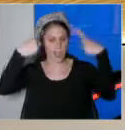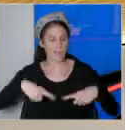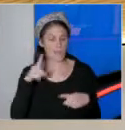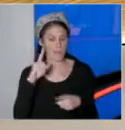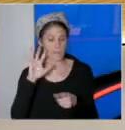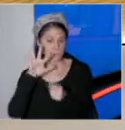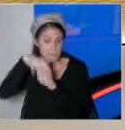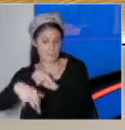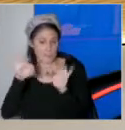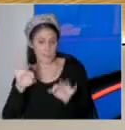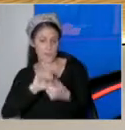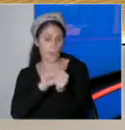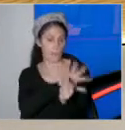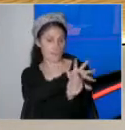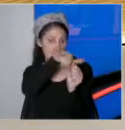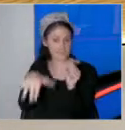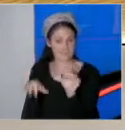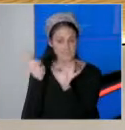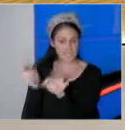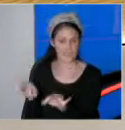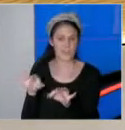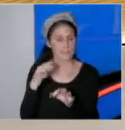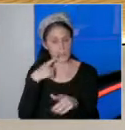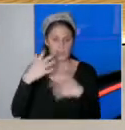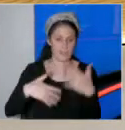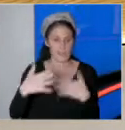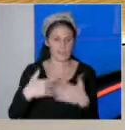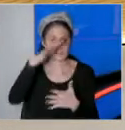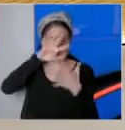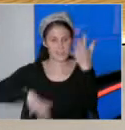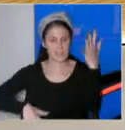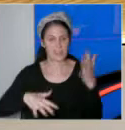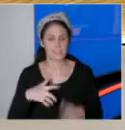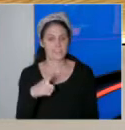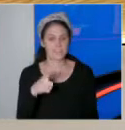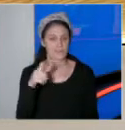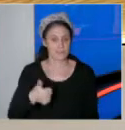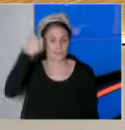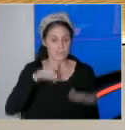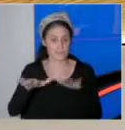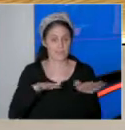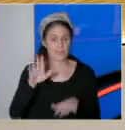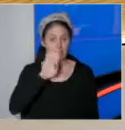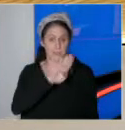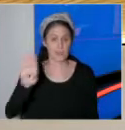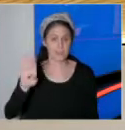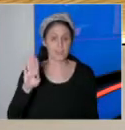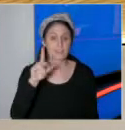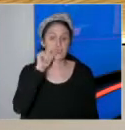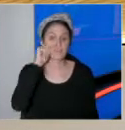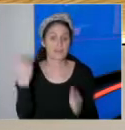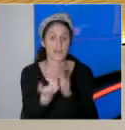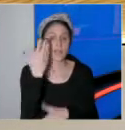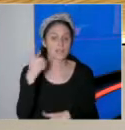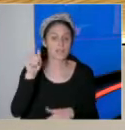מהמציאות וכאלה שהשפיעו על המציאות, ובואו נתחיל לגלגל את הפיד. ראש הממשלה נתניהו, הוא צייץ מחדש דברים שכתבה לימור